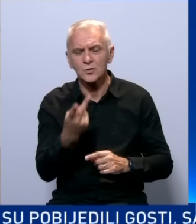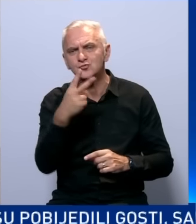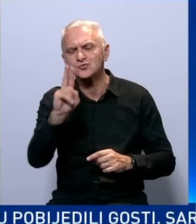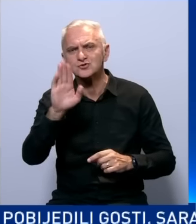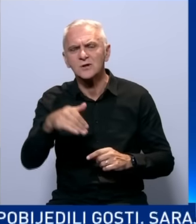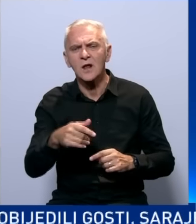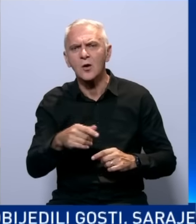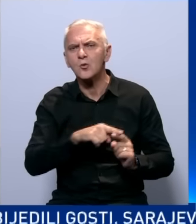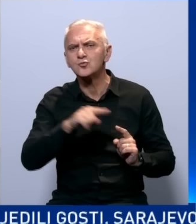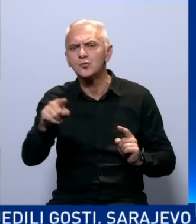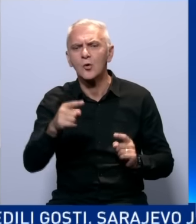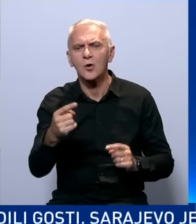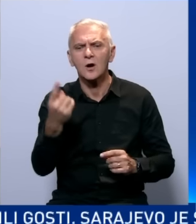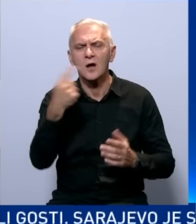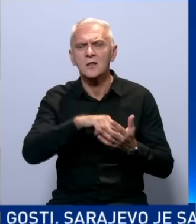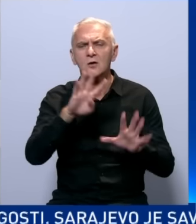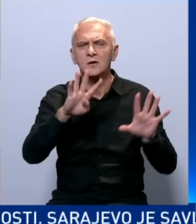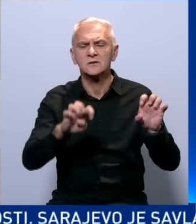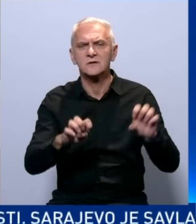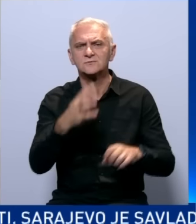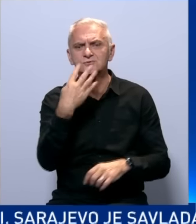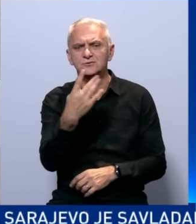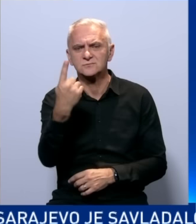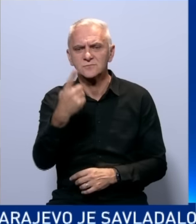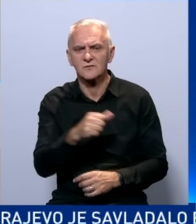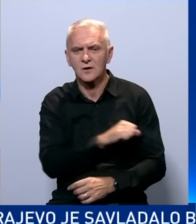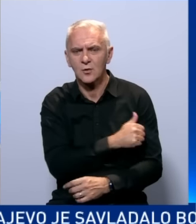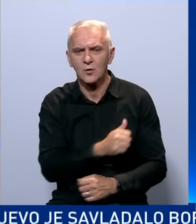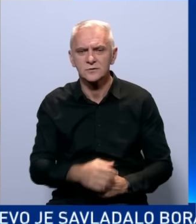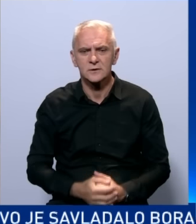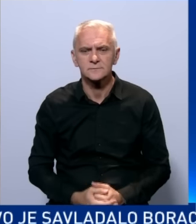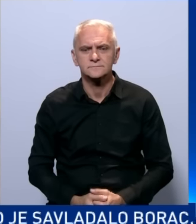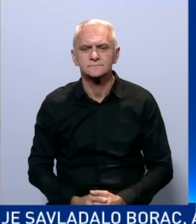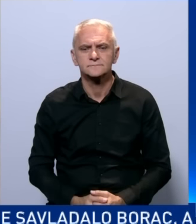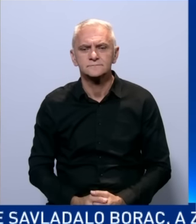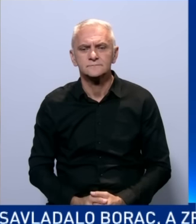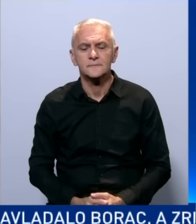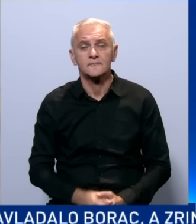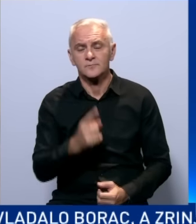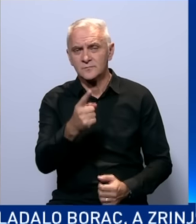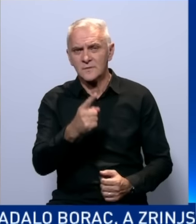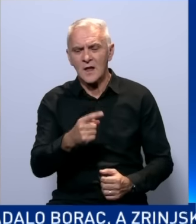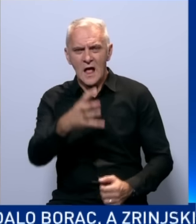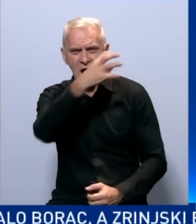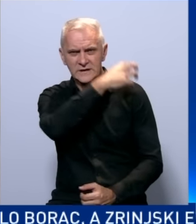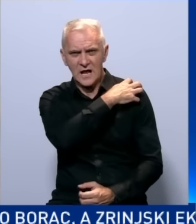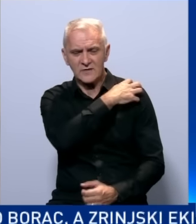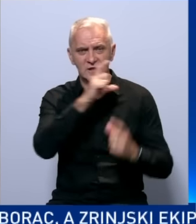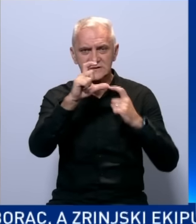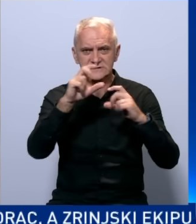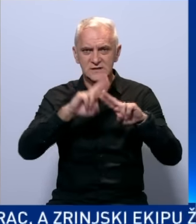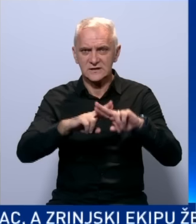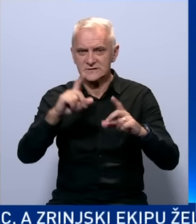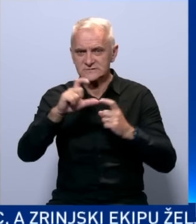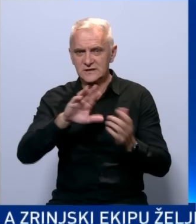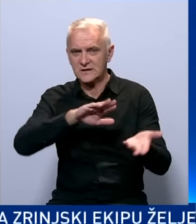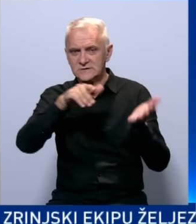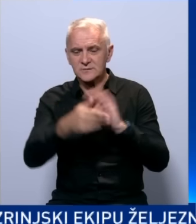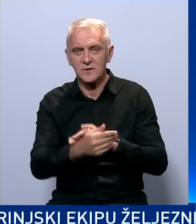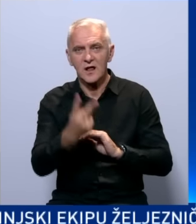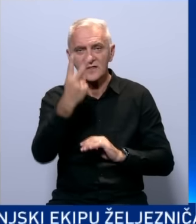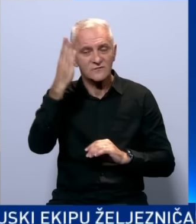bio do 1941. Bar se tako vidi na fotografijama. Simbol kraljevine SHS zamijenjen je